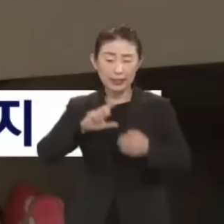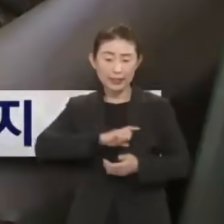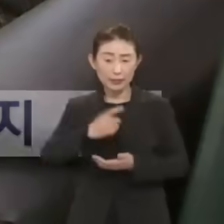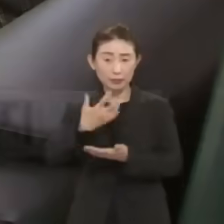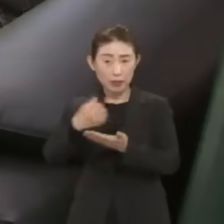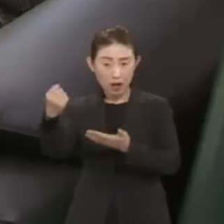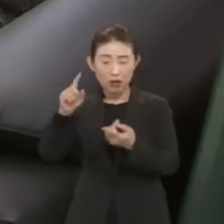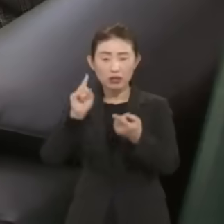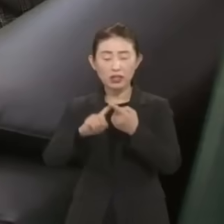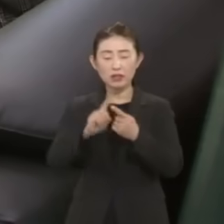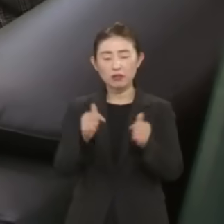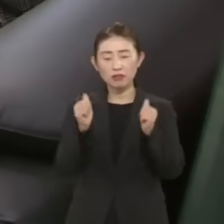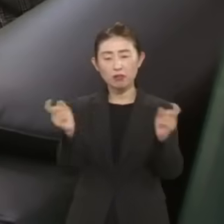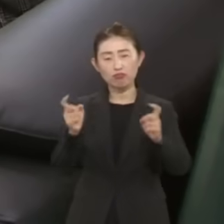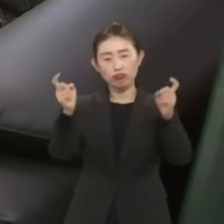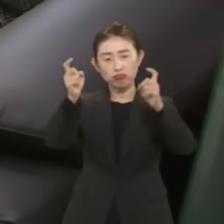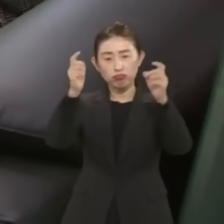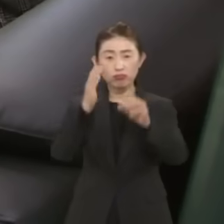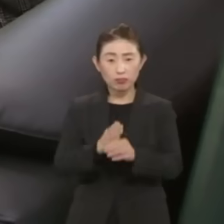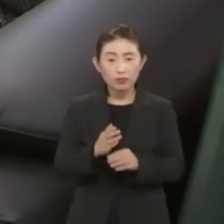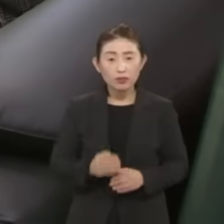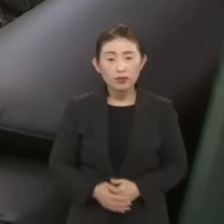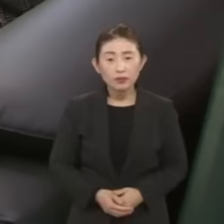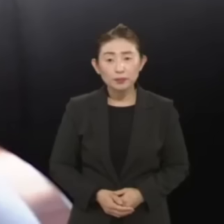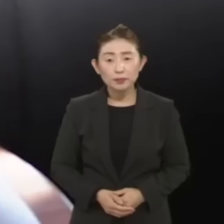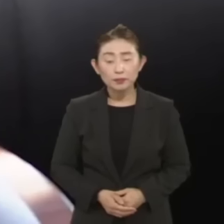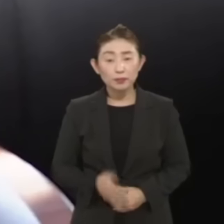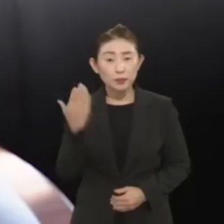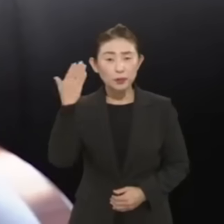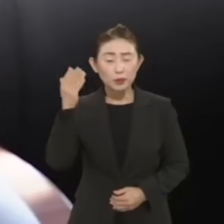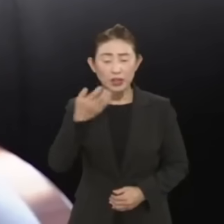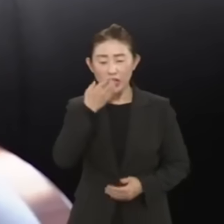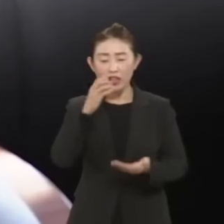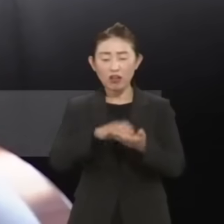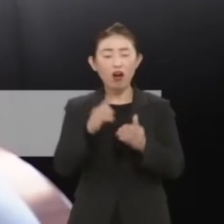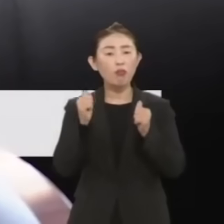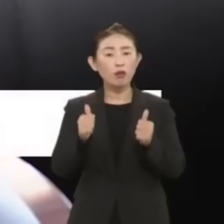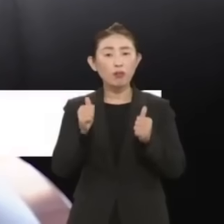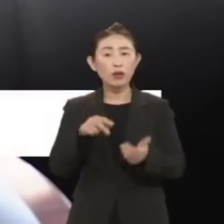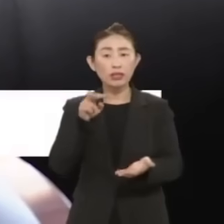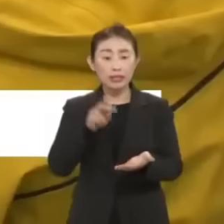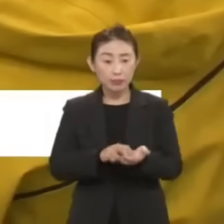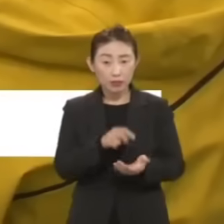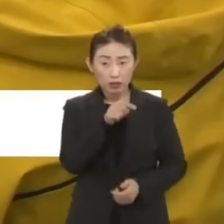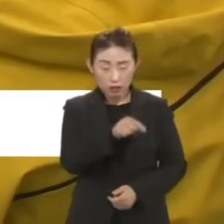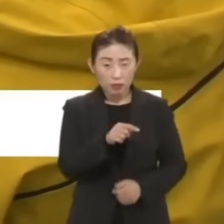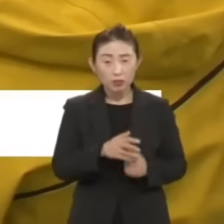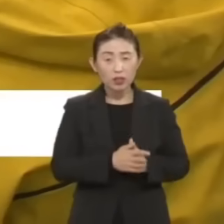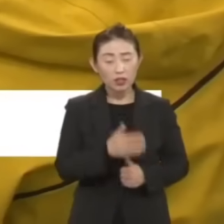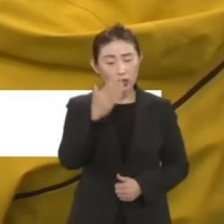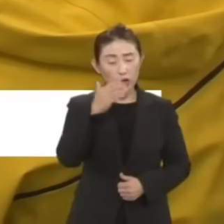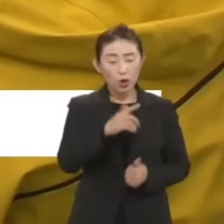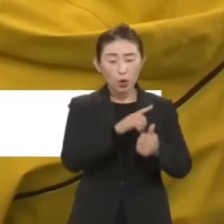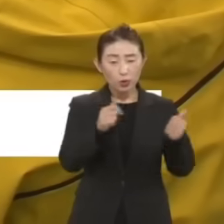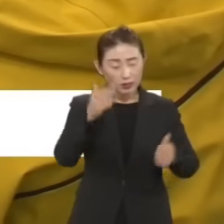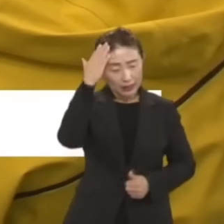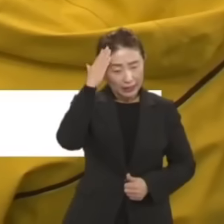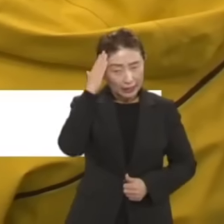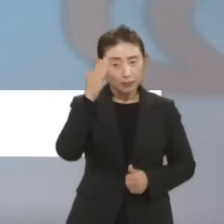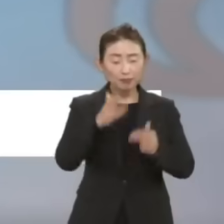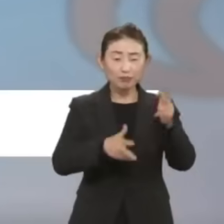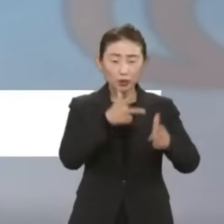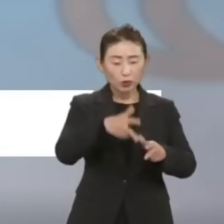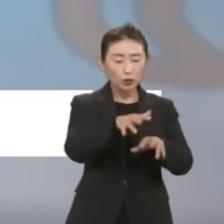놓고 소송전까지 벌어졌습니다. 그런데 최근 특허법원이 홍성 광천읍 소속 35개 김제조업체가